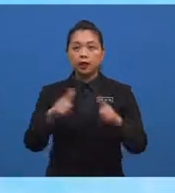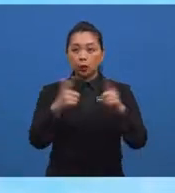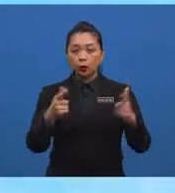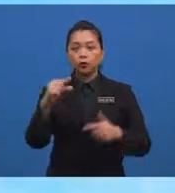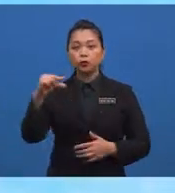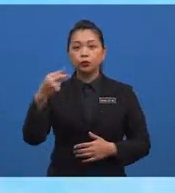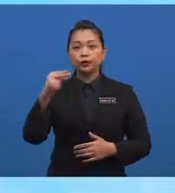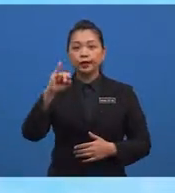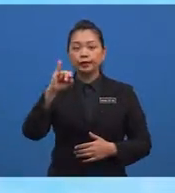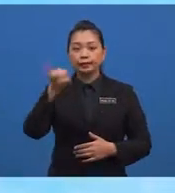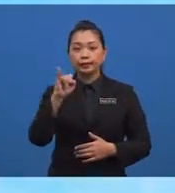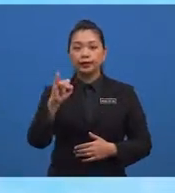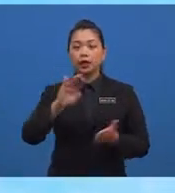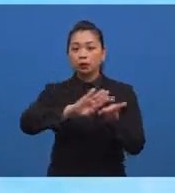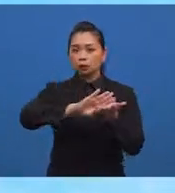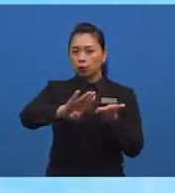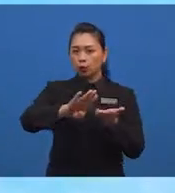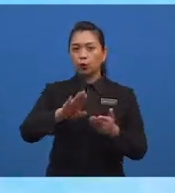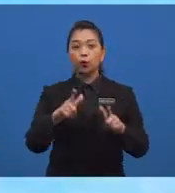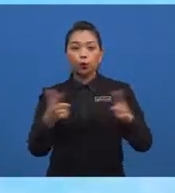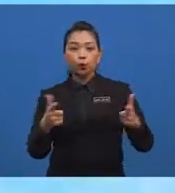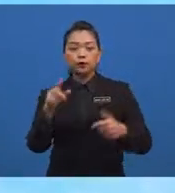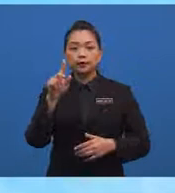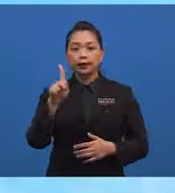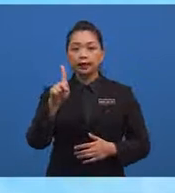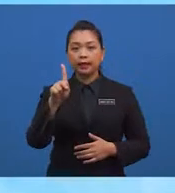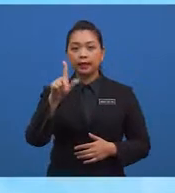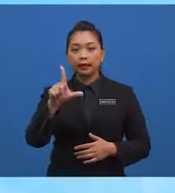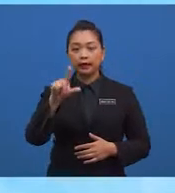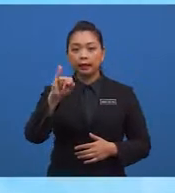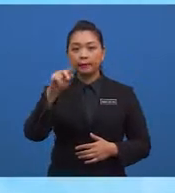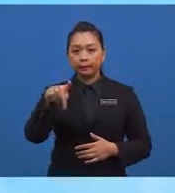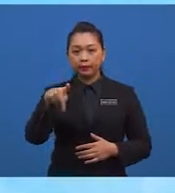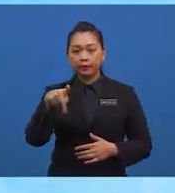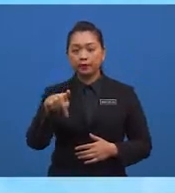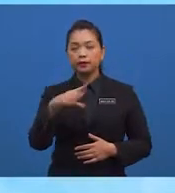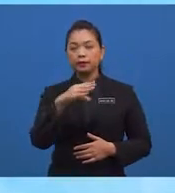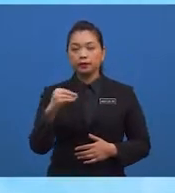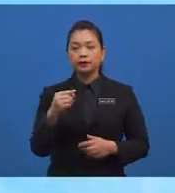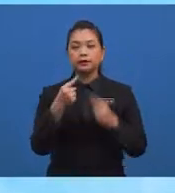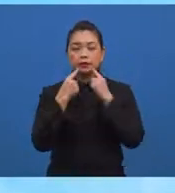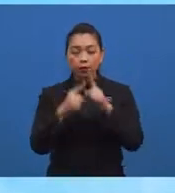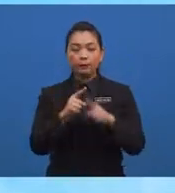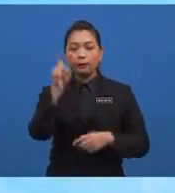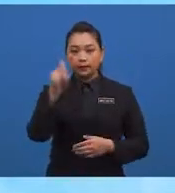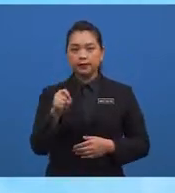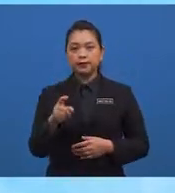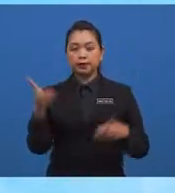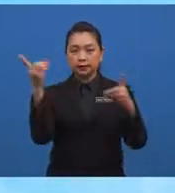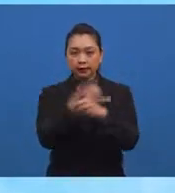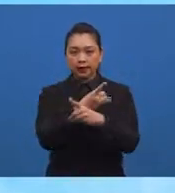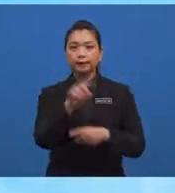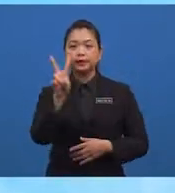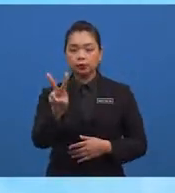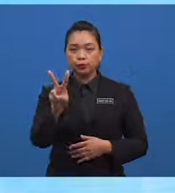GHIJ tolak luas KLIP dan jawapannya perlu didarabkan